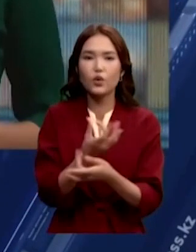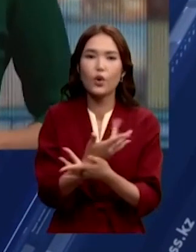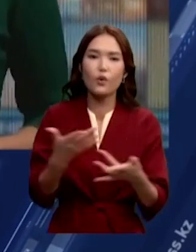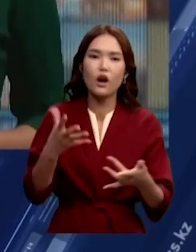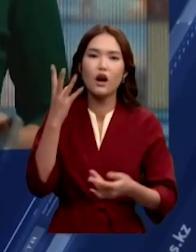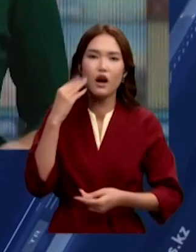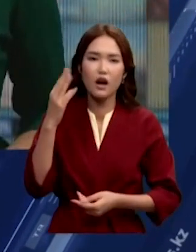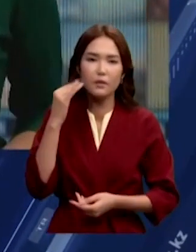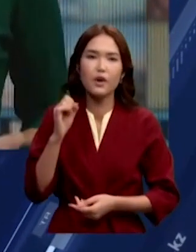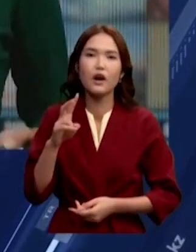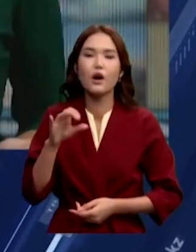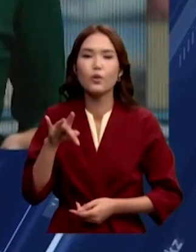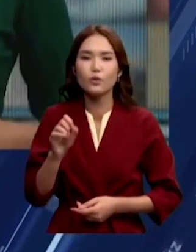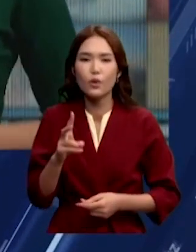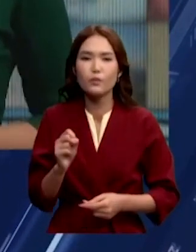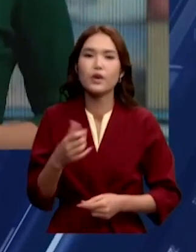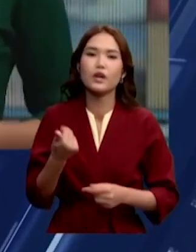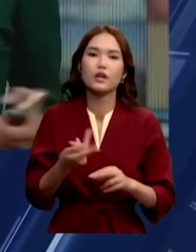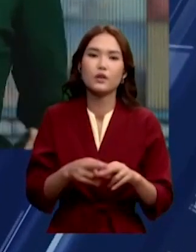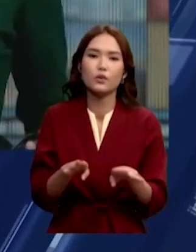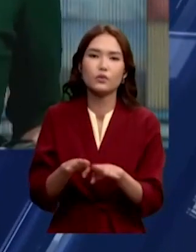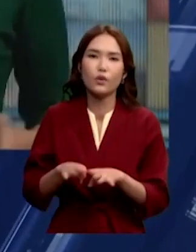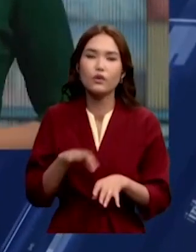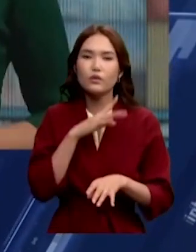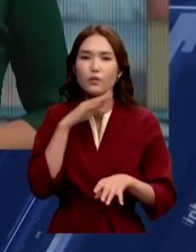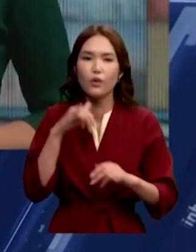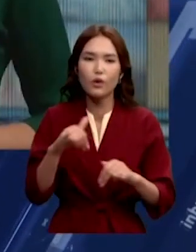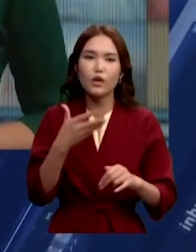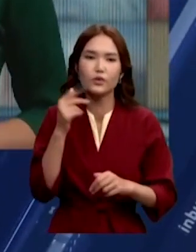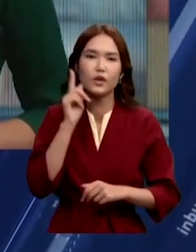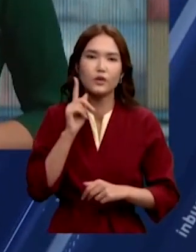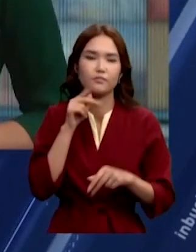Алматы и Актобе, только там таких массовых мер пока не наблюдали.